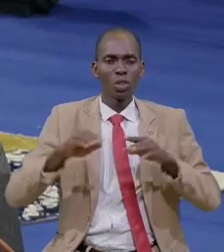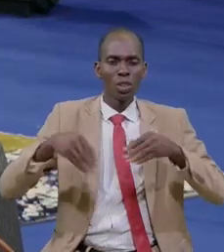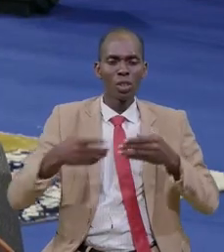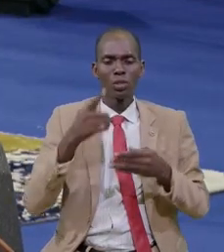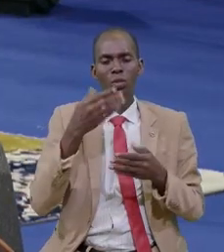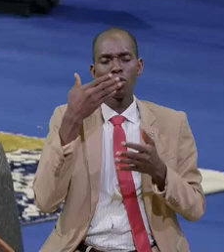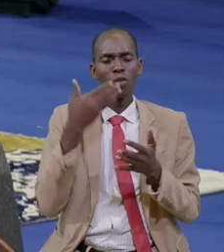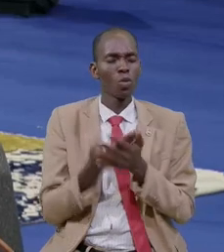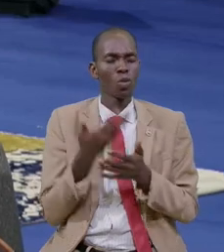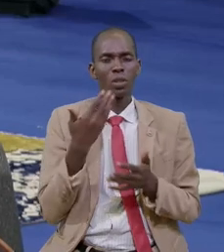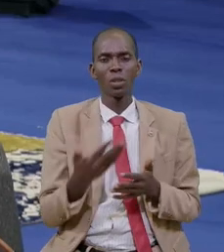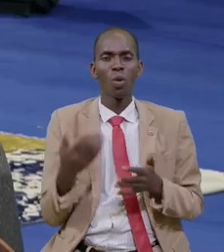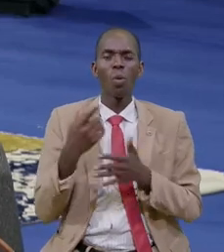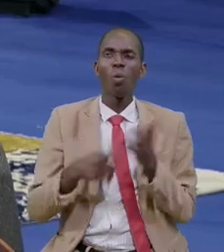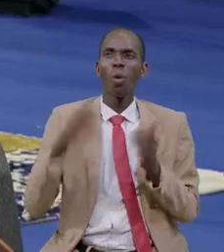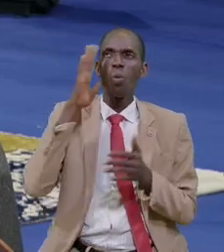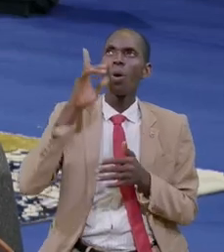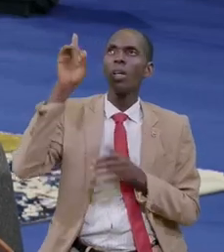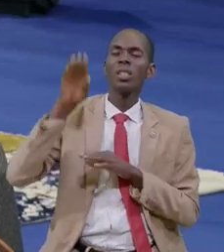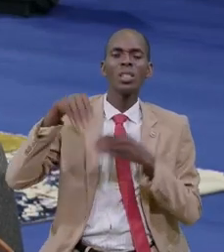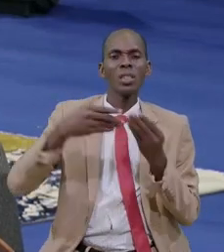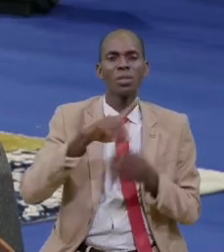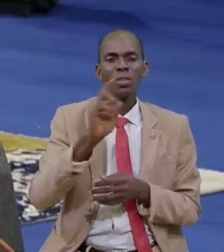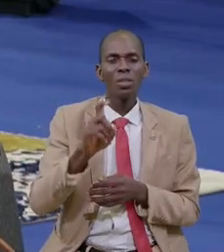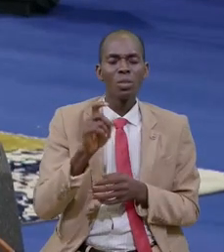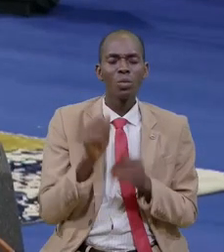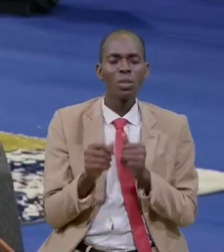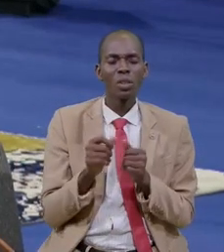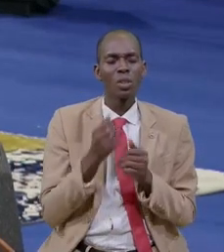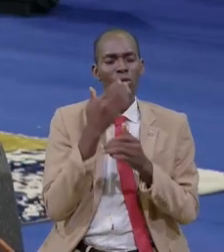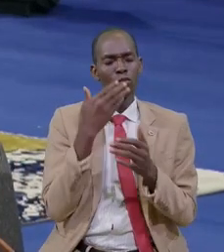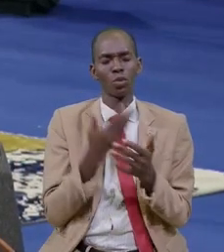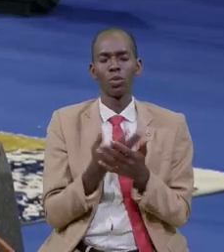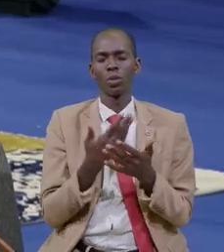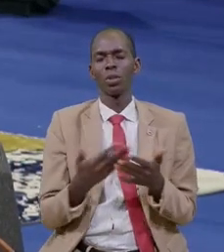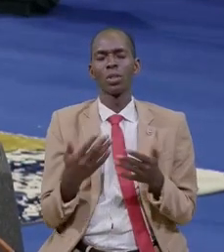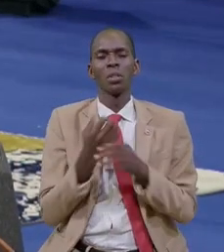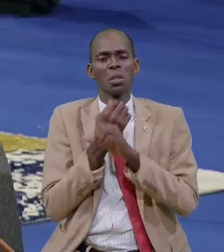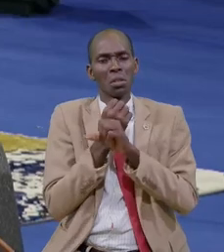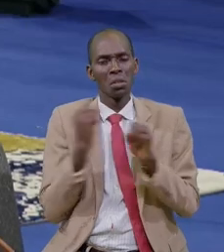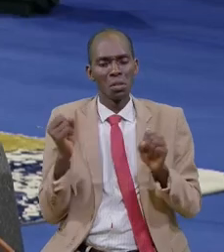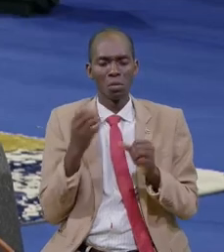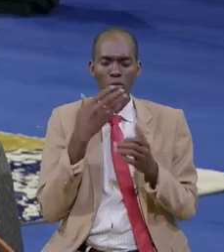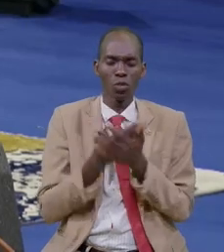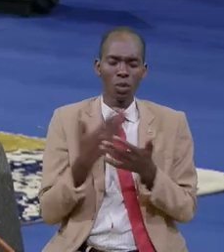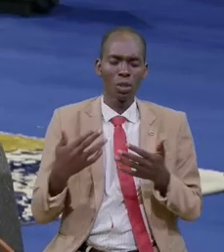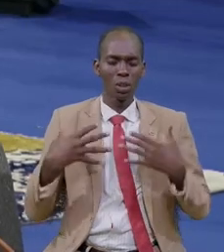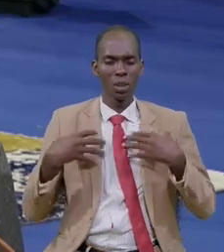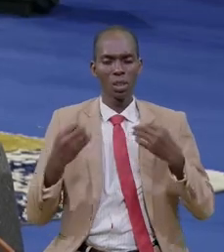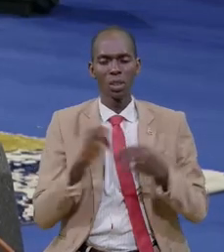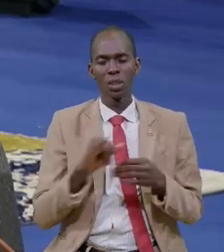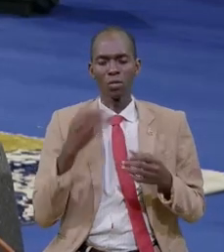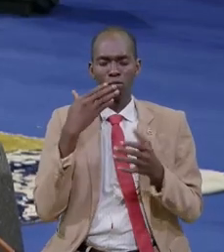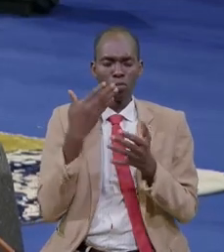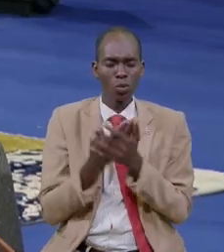donnera-t-il de bonnes choses? Qu'est-ce qu'il va te donner ce soir? Le salut, de bonnes choses, la guérison, une bonne chose. La